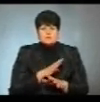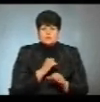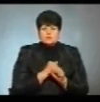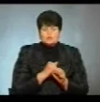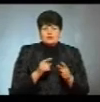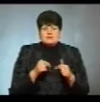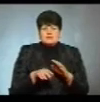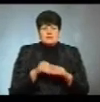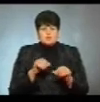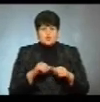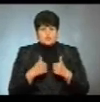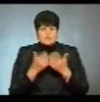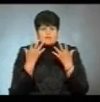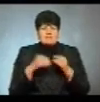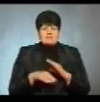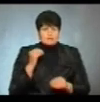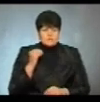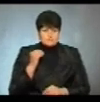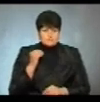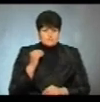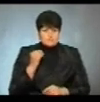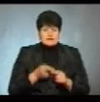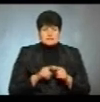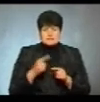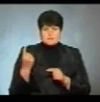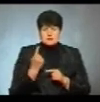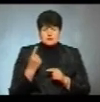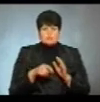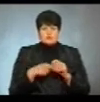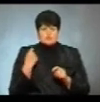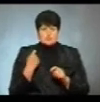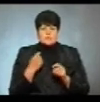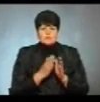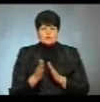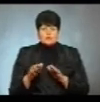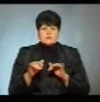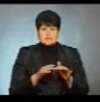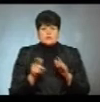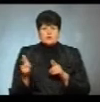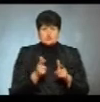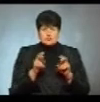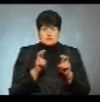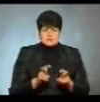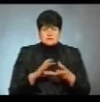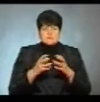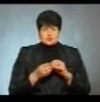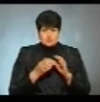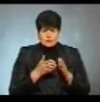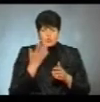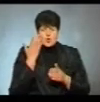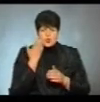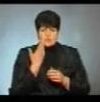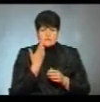дільничних виборчих комісій у день виборів. Перш за все, це порушення порядковості дій, як на підготовчому засіданні, так і на підсумковому. Коли,